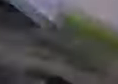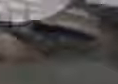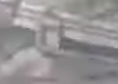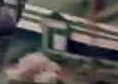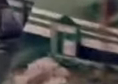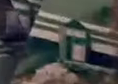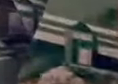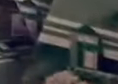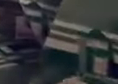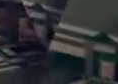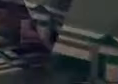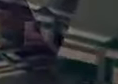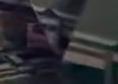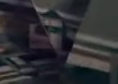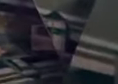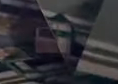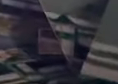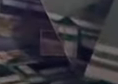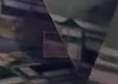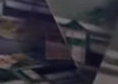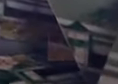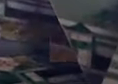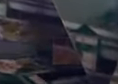Hai mengungkit-ungkit